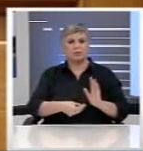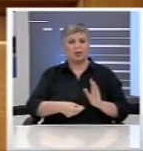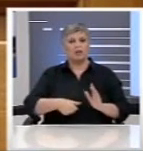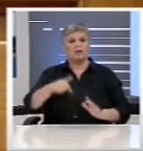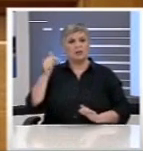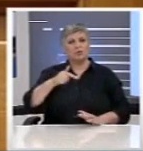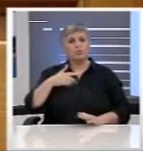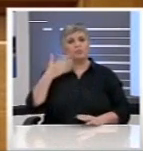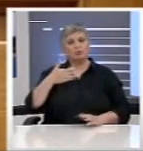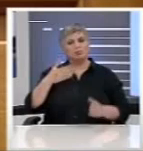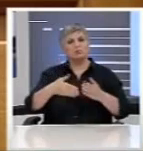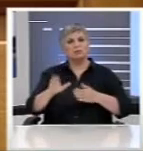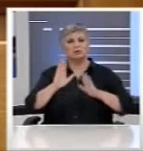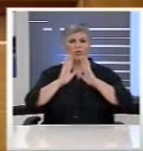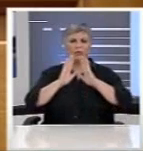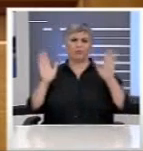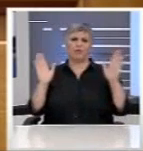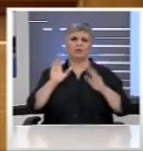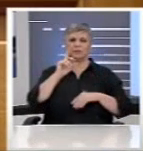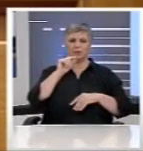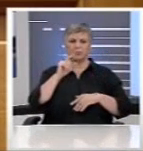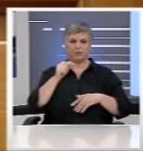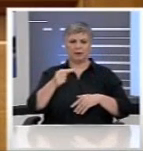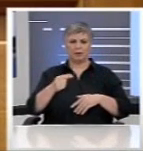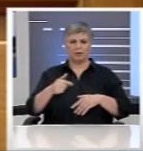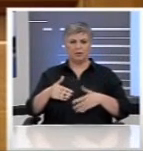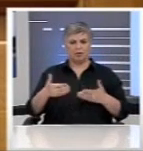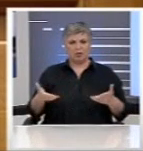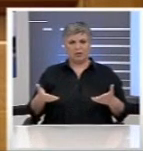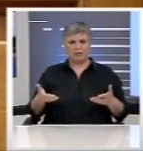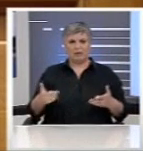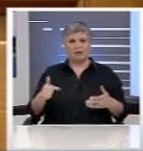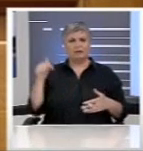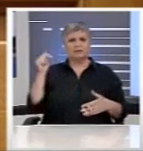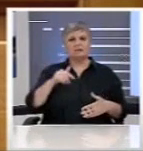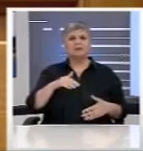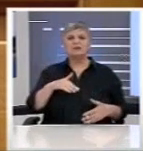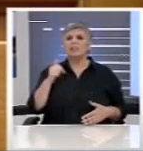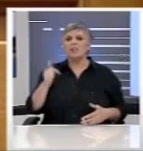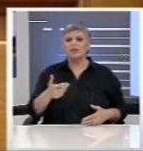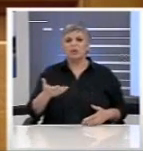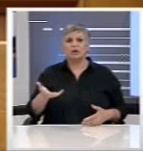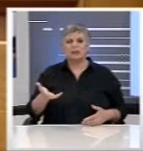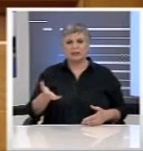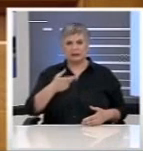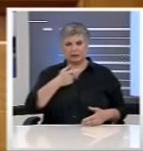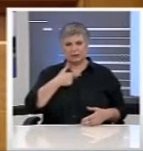δικτύωσης. Δεν είσαστε τρόλ στα social media, κύριε Μητσοτάκη. Είσαστε ο αρχηγός της εξωματικής